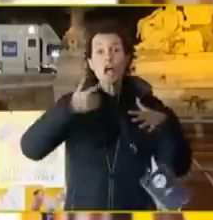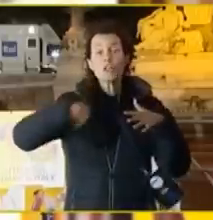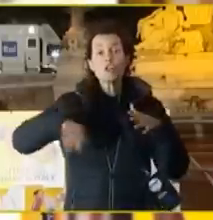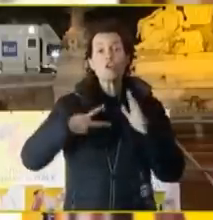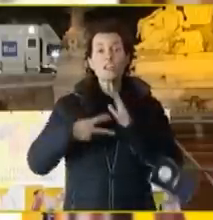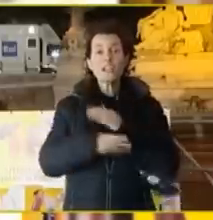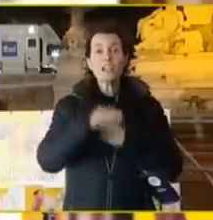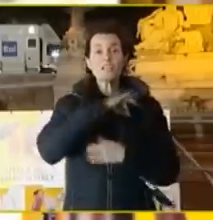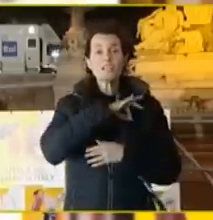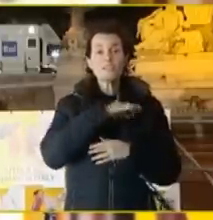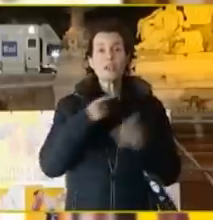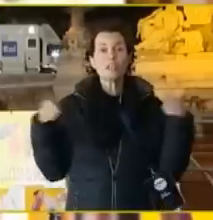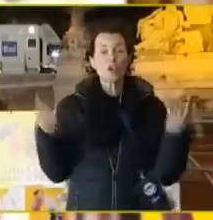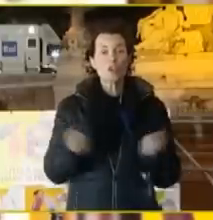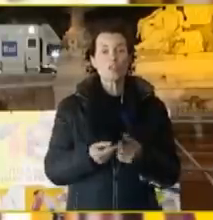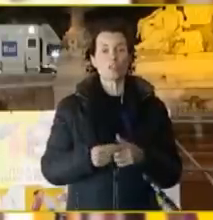anni.